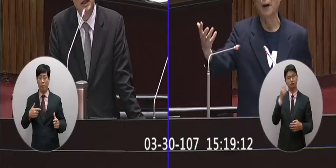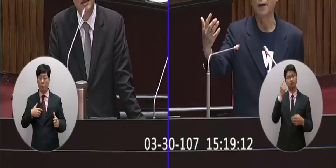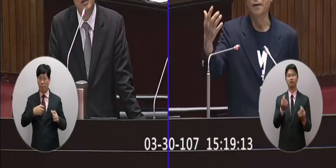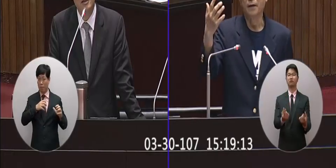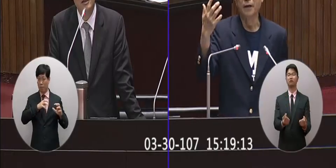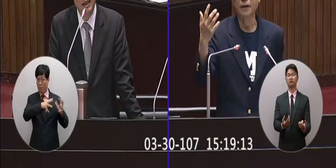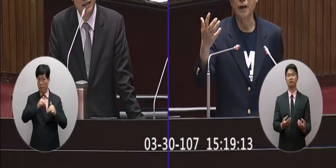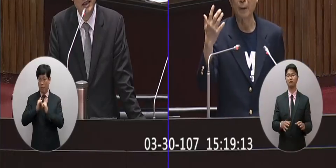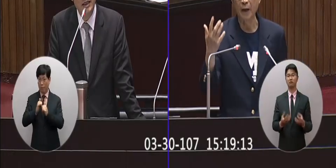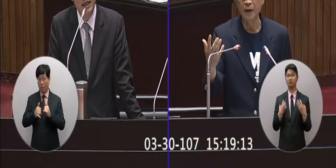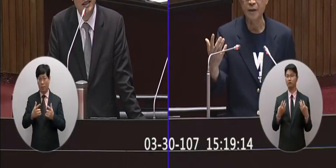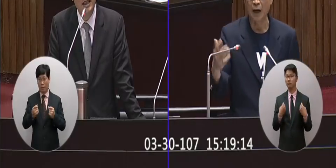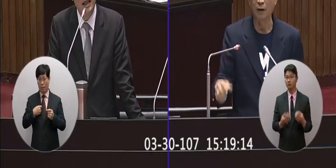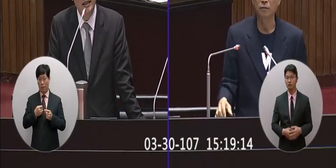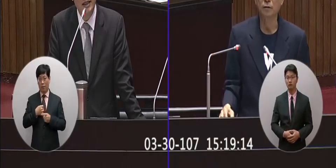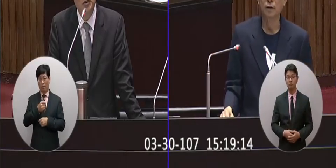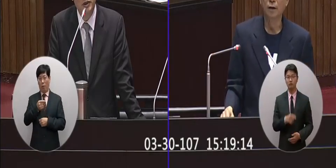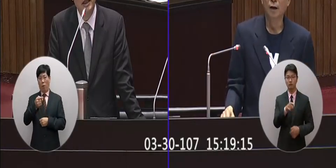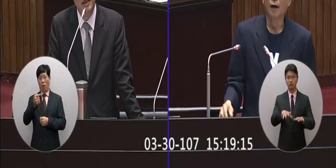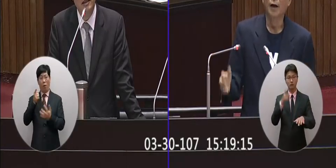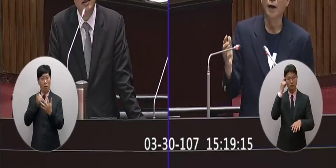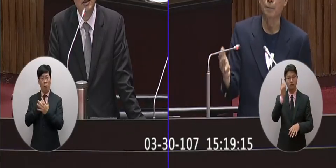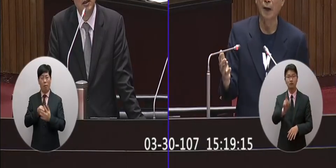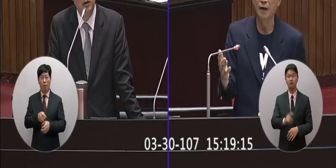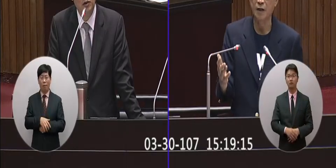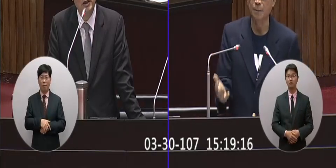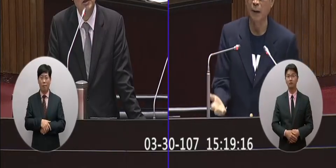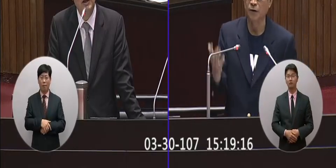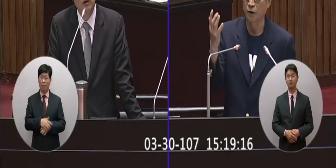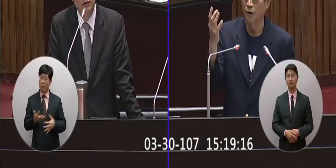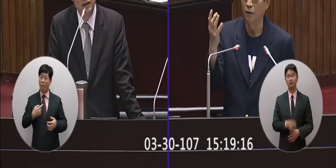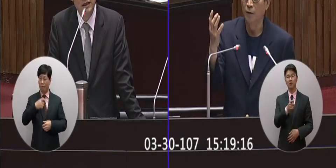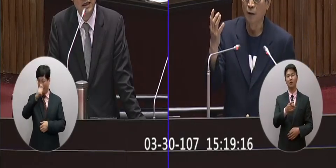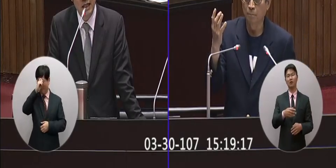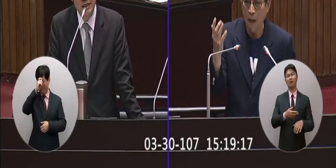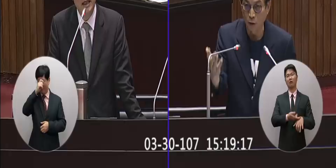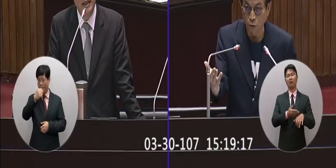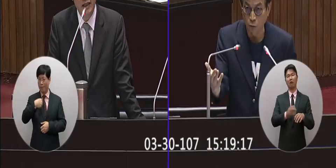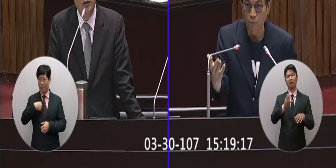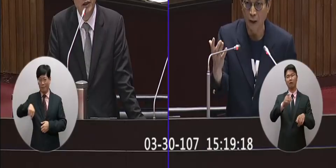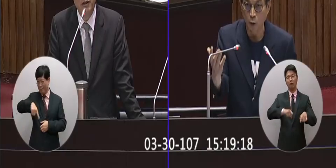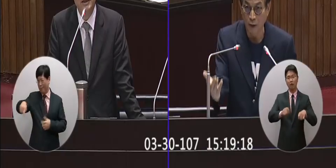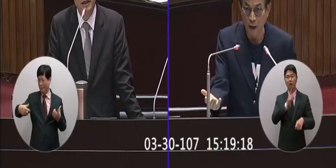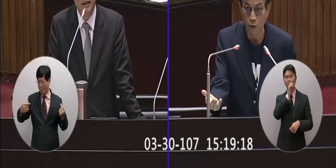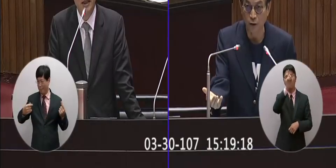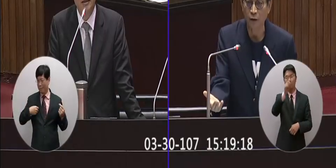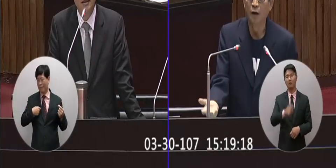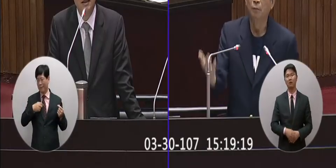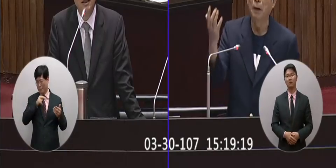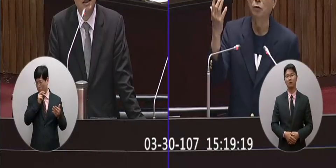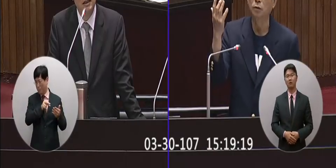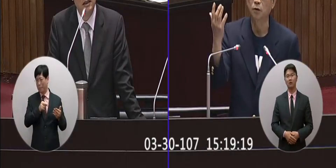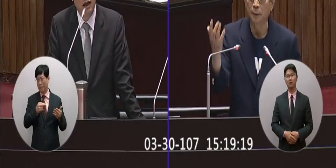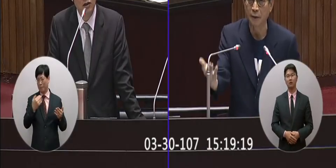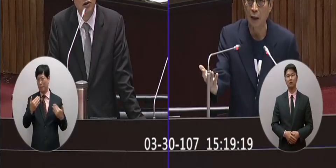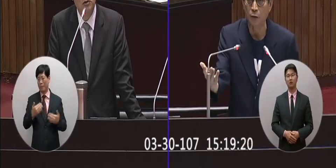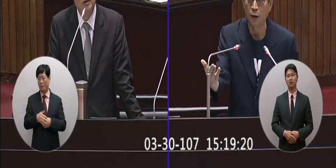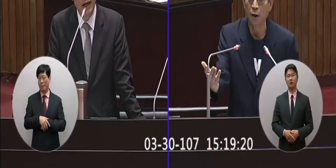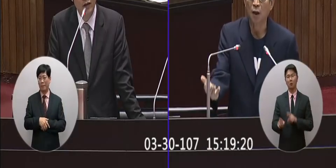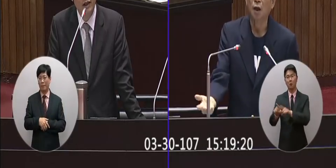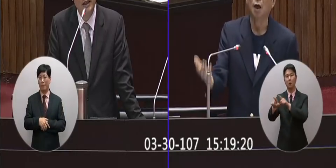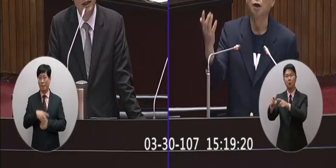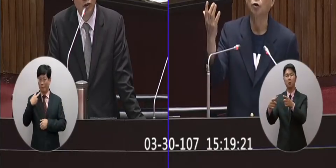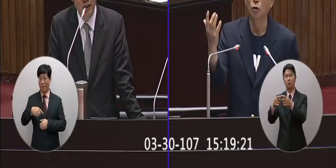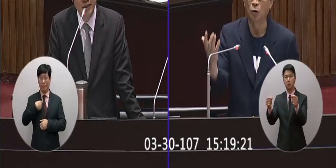国际社会已经渐渐看清楚这一点，我希望我们大家也能够了解这一点，然